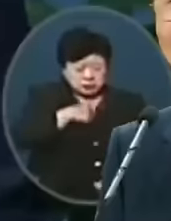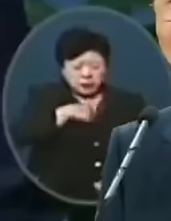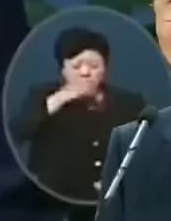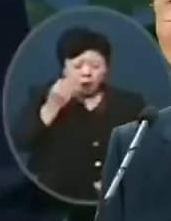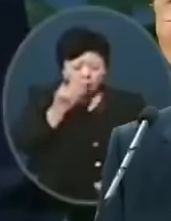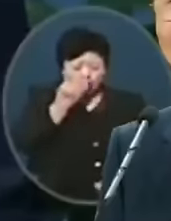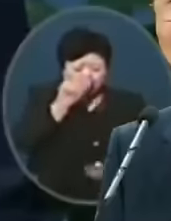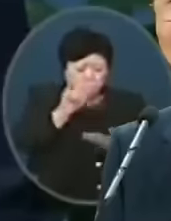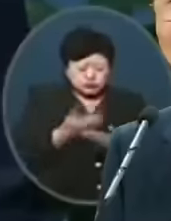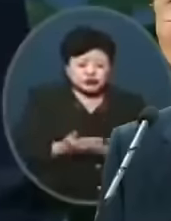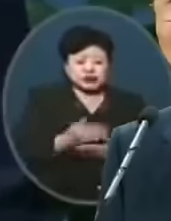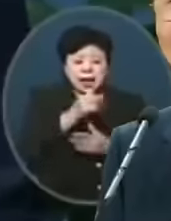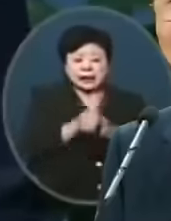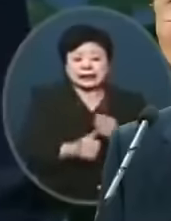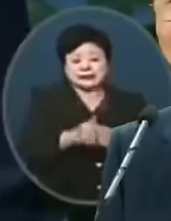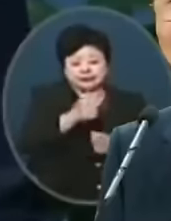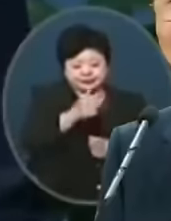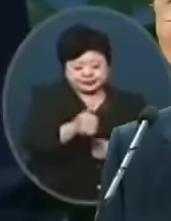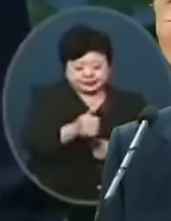거룩함을 주시는 하나님,